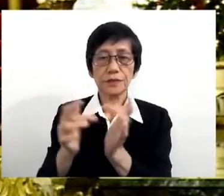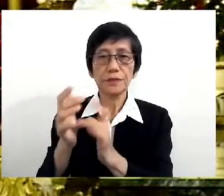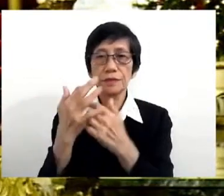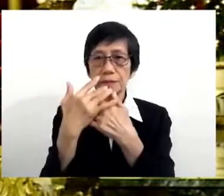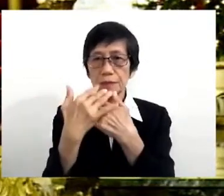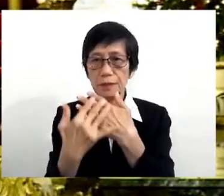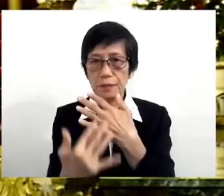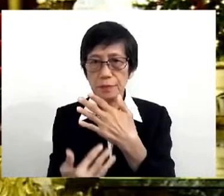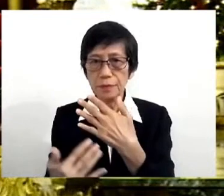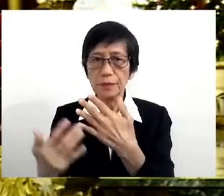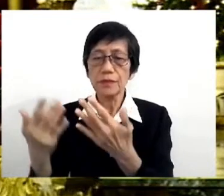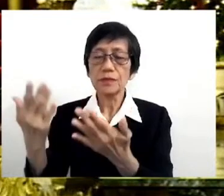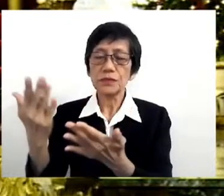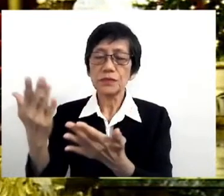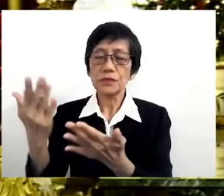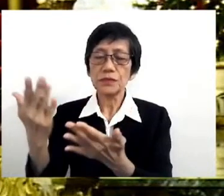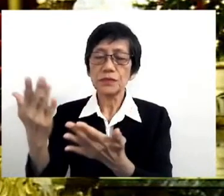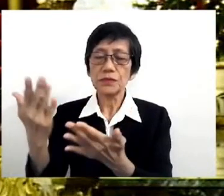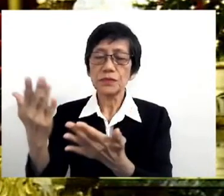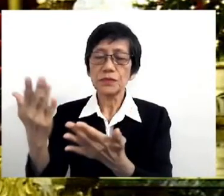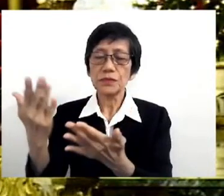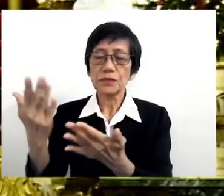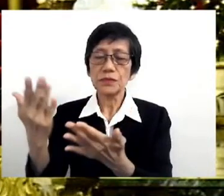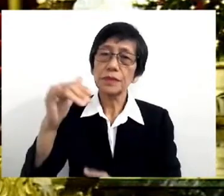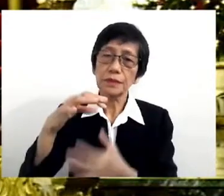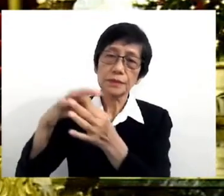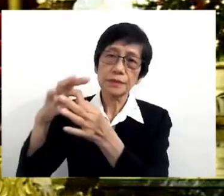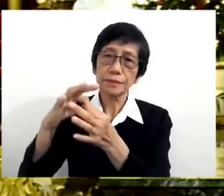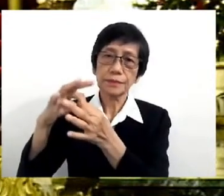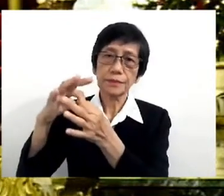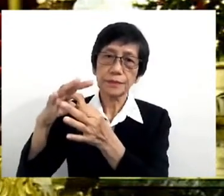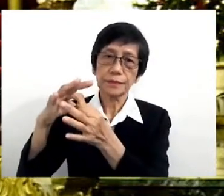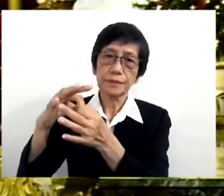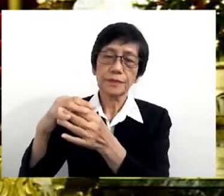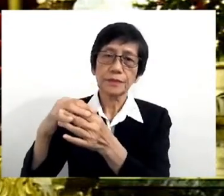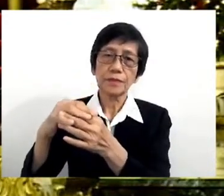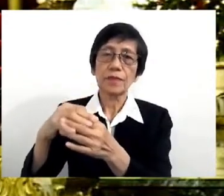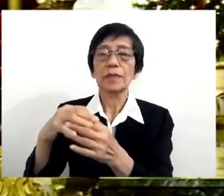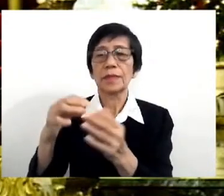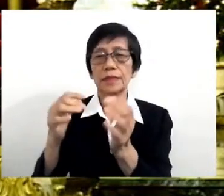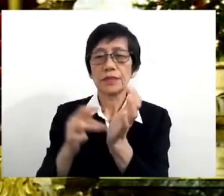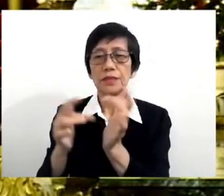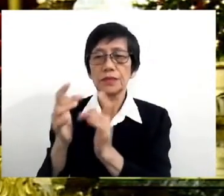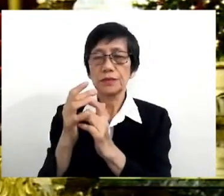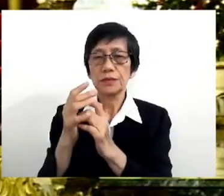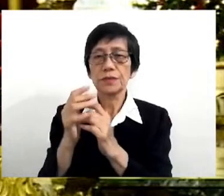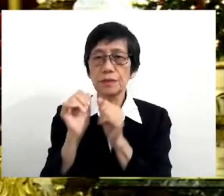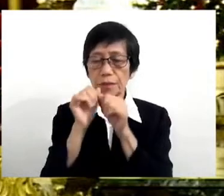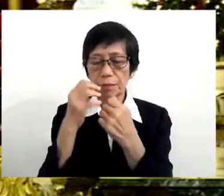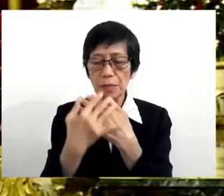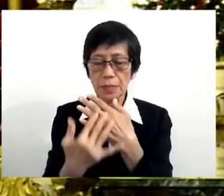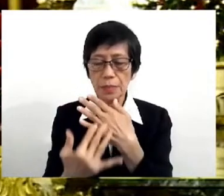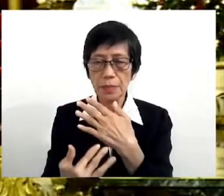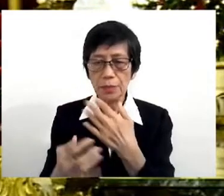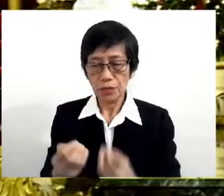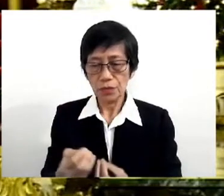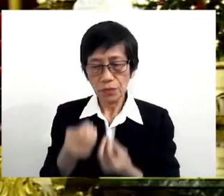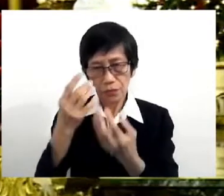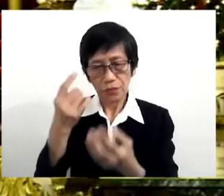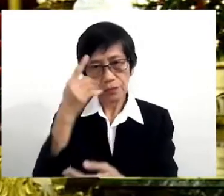at walang hanggang tipan, ang aking dugo na ibubuhos para sa inyo at para